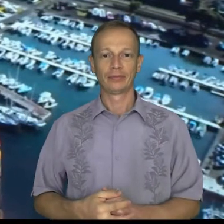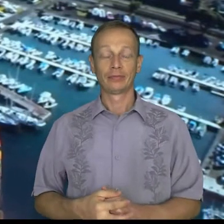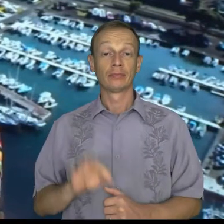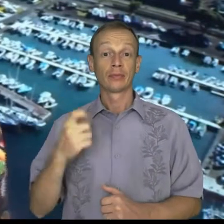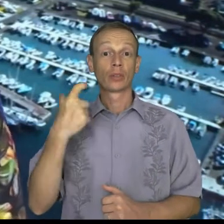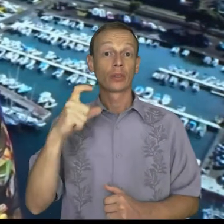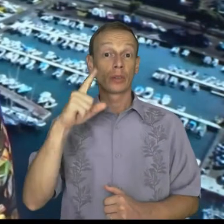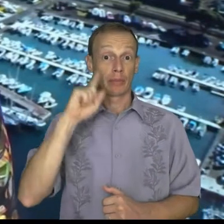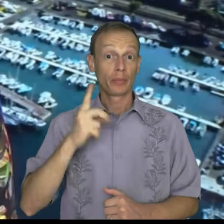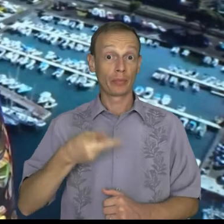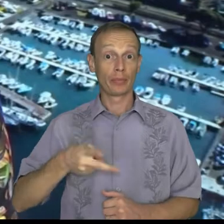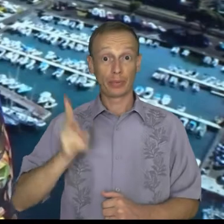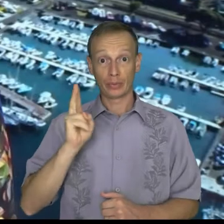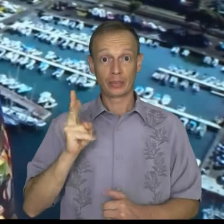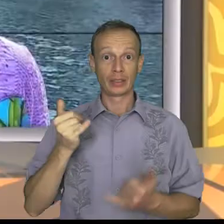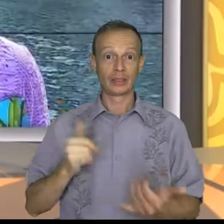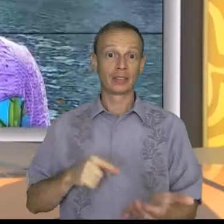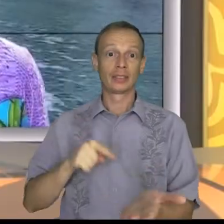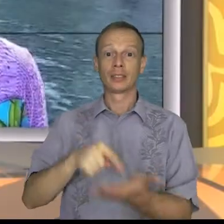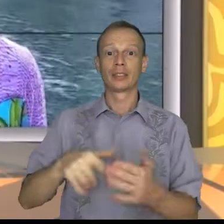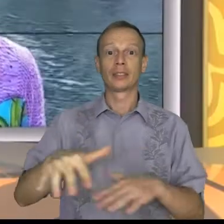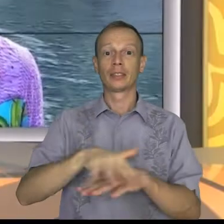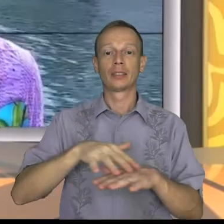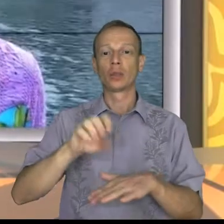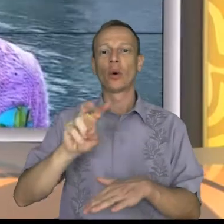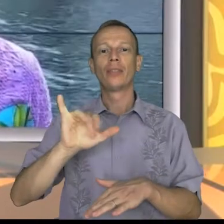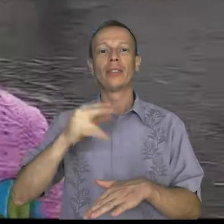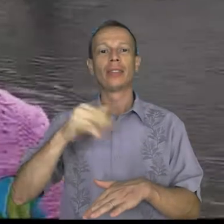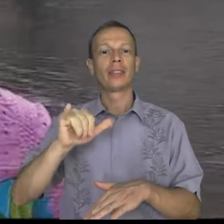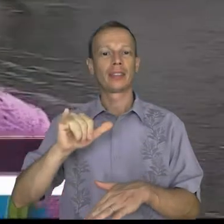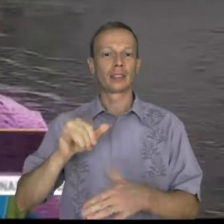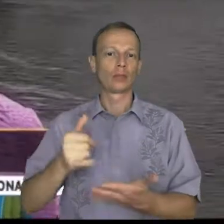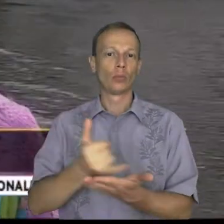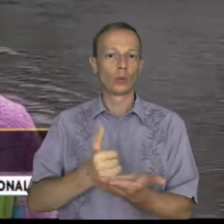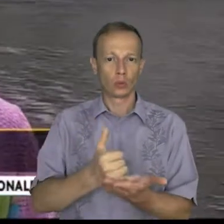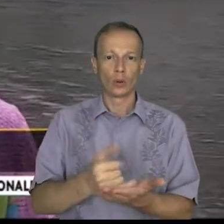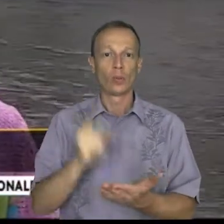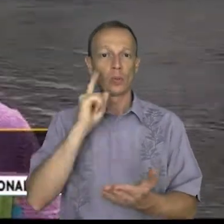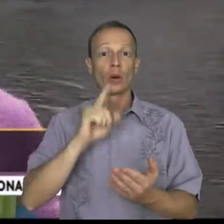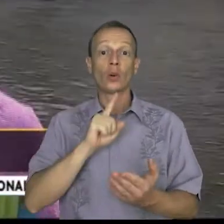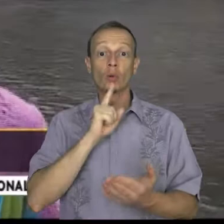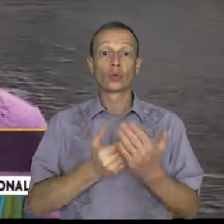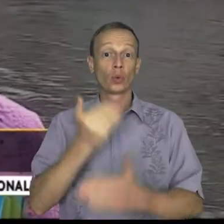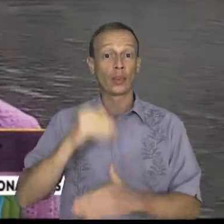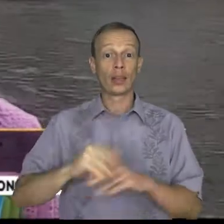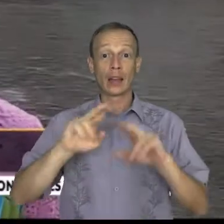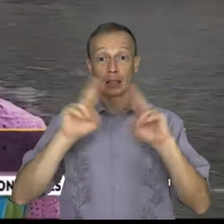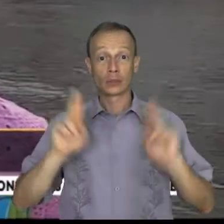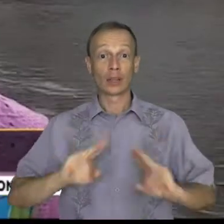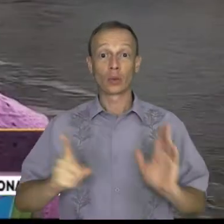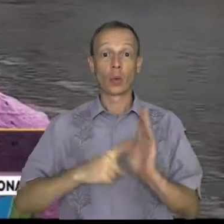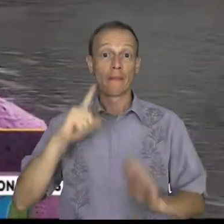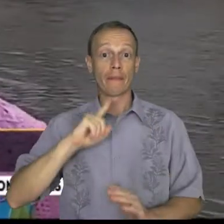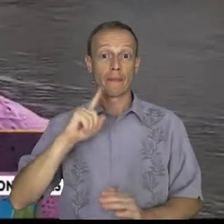Hiroterutua sont allés voir sur place. Oui, plus de 200 femmes sont rassemblées ici sur le Motu Ovini pour la journée internationale